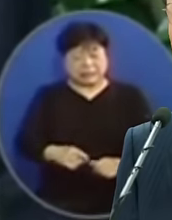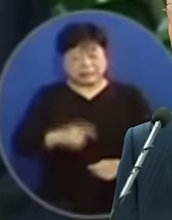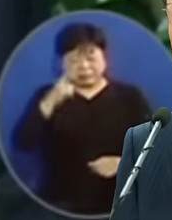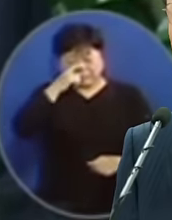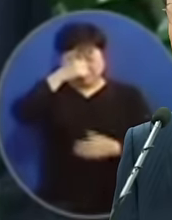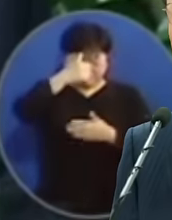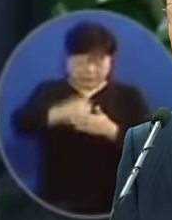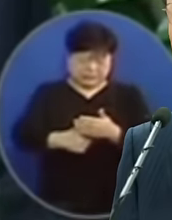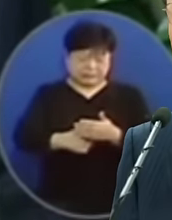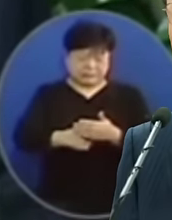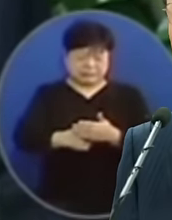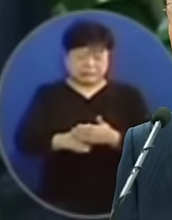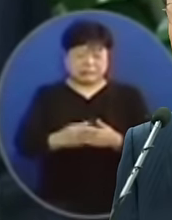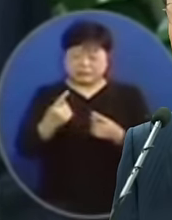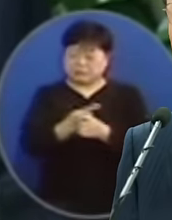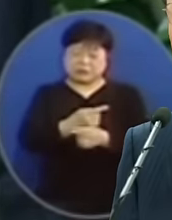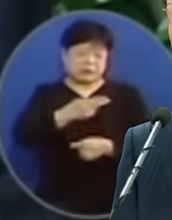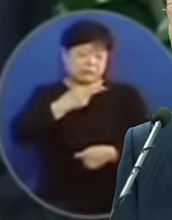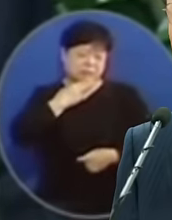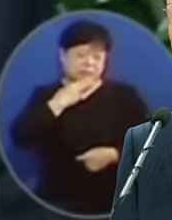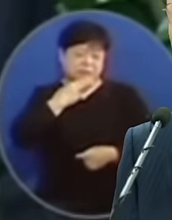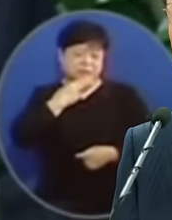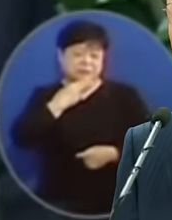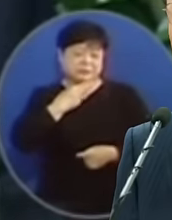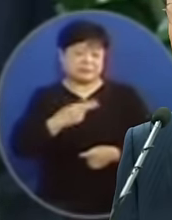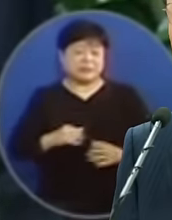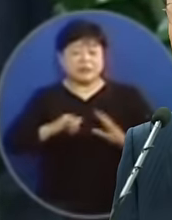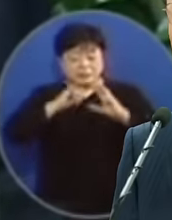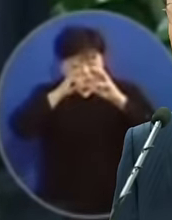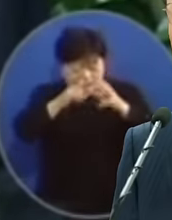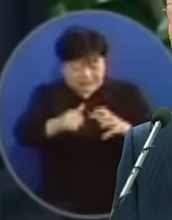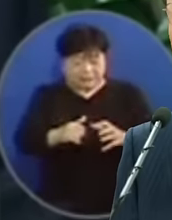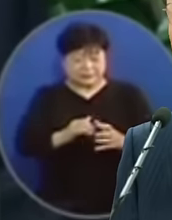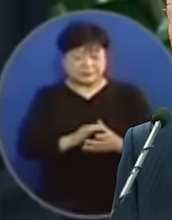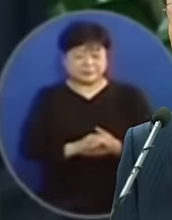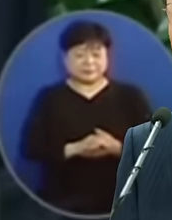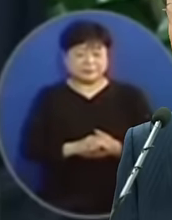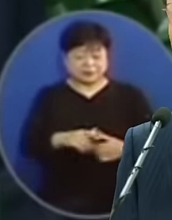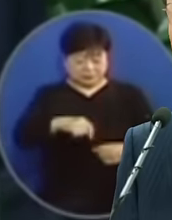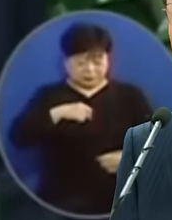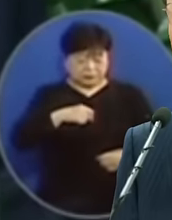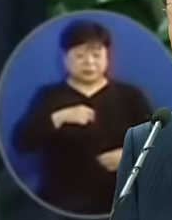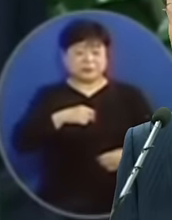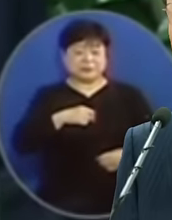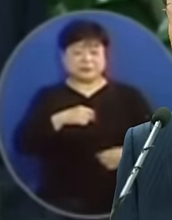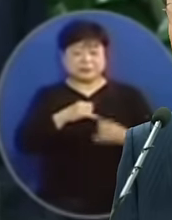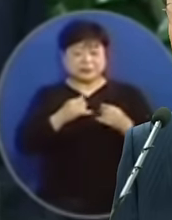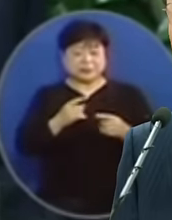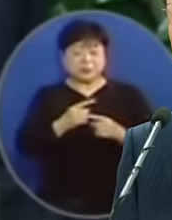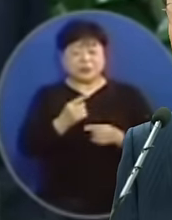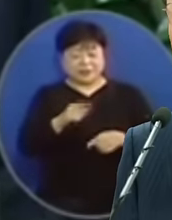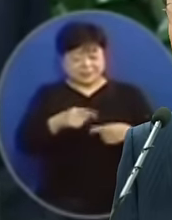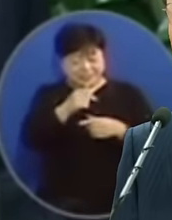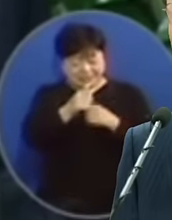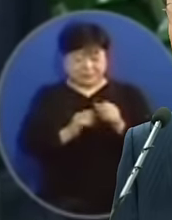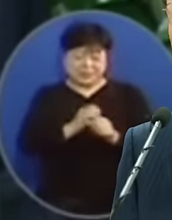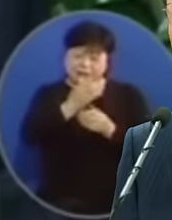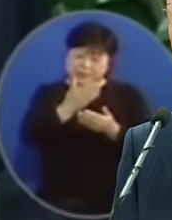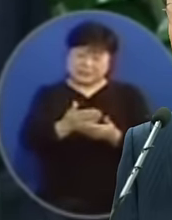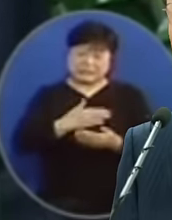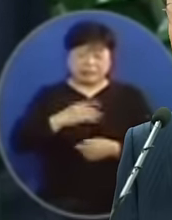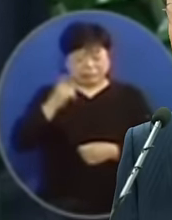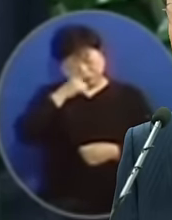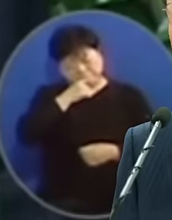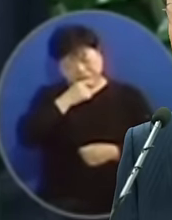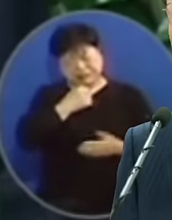사람이고 변화되지 못한 사람이고 세상에는 의로운 사람이 교회에 가서 하나님의 사랑을 받지 나